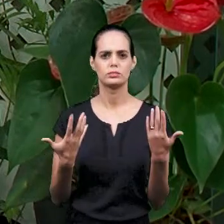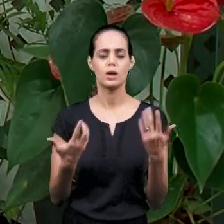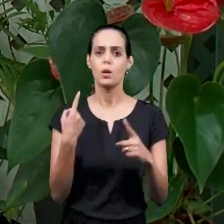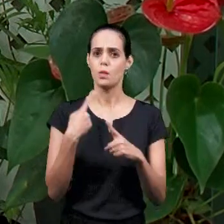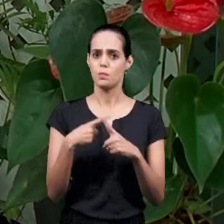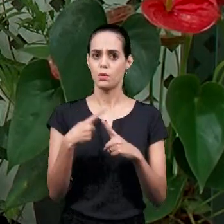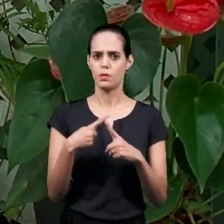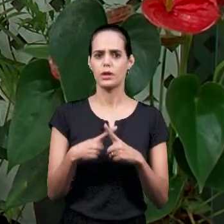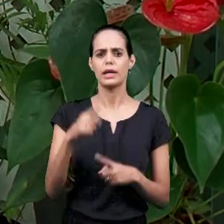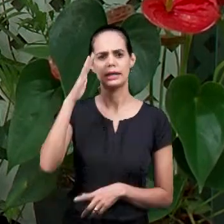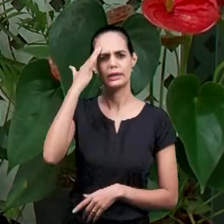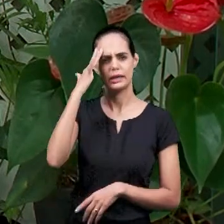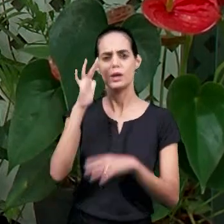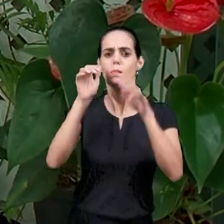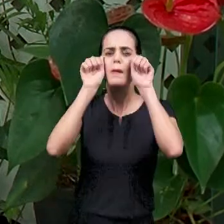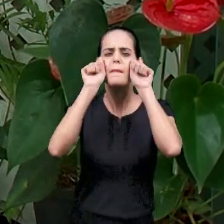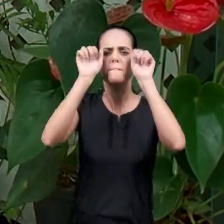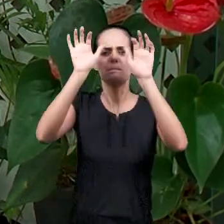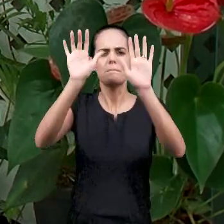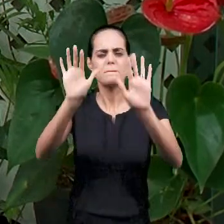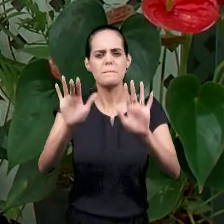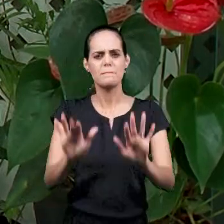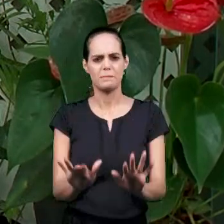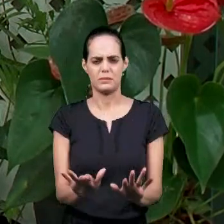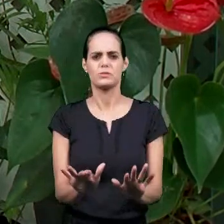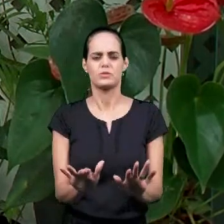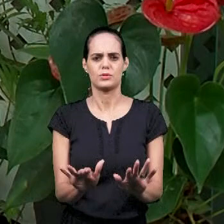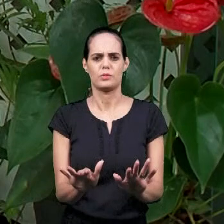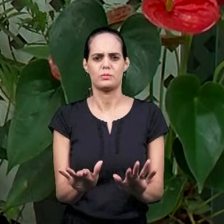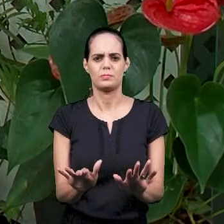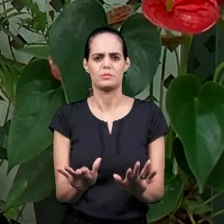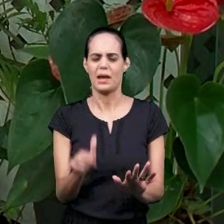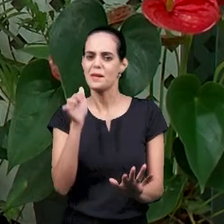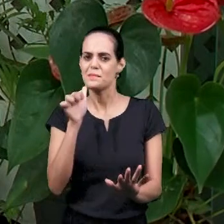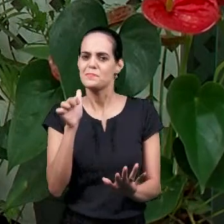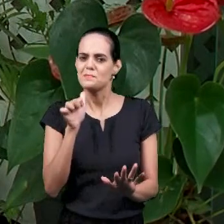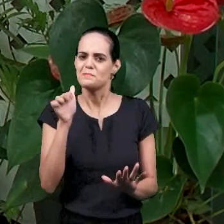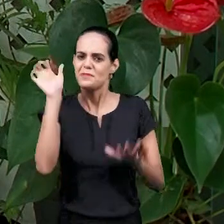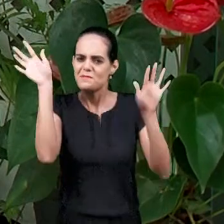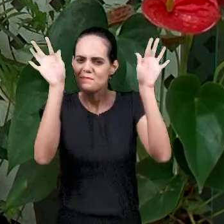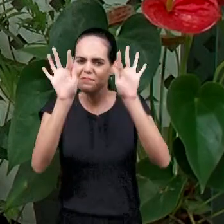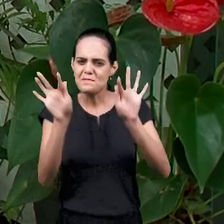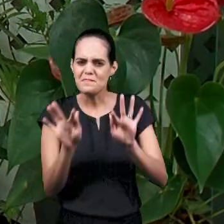joie parce que il avait reçu une grande bénédiction parce que son fils,